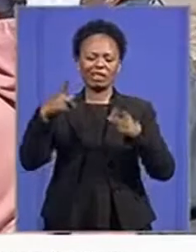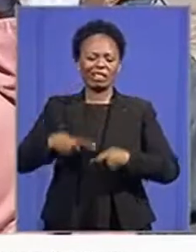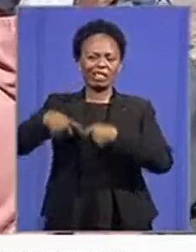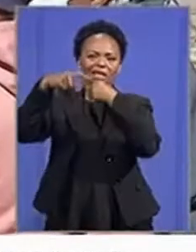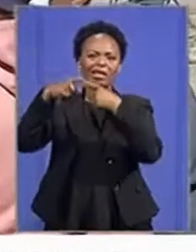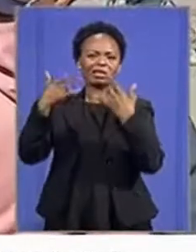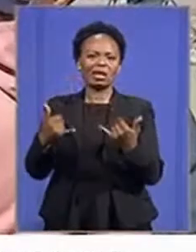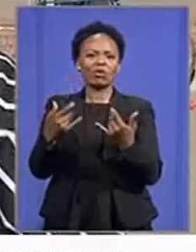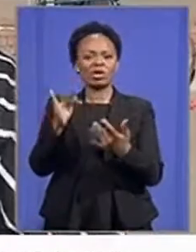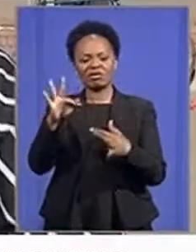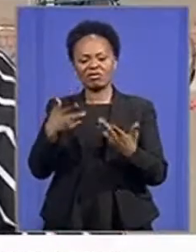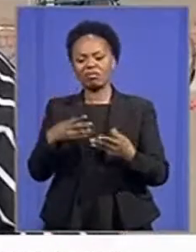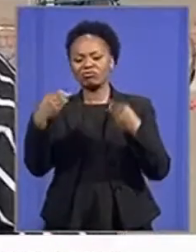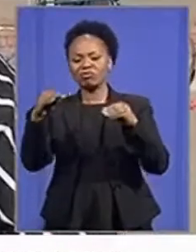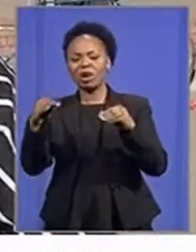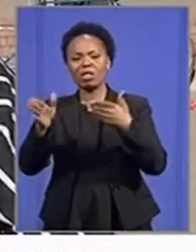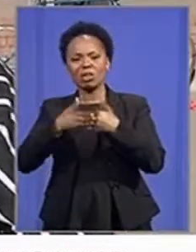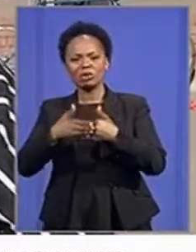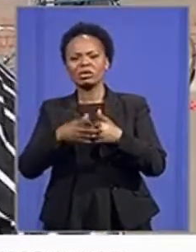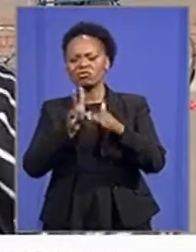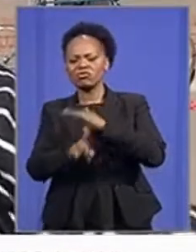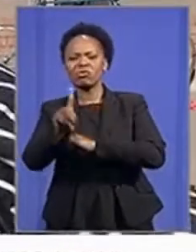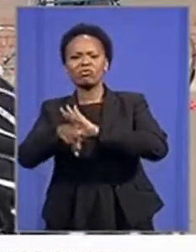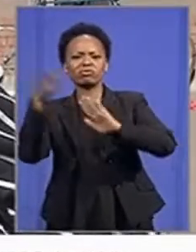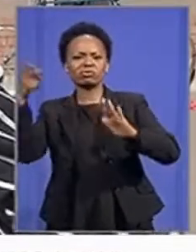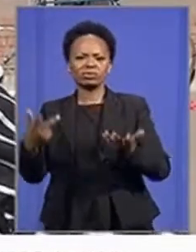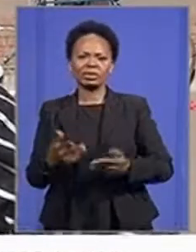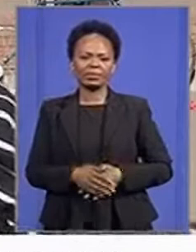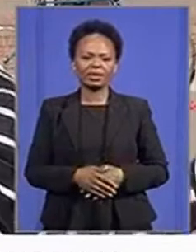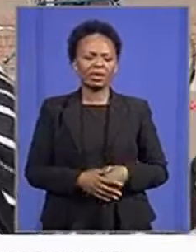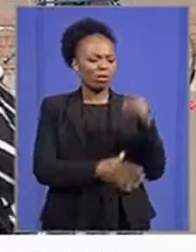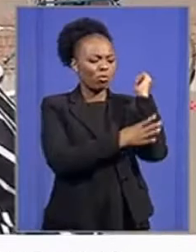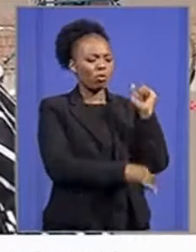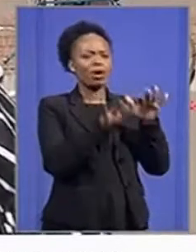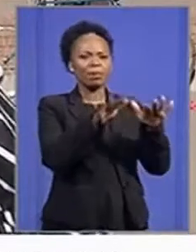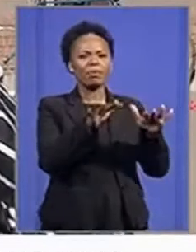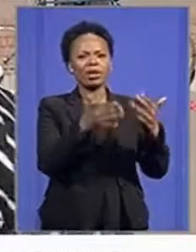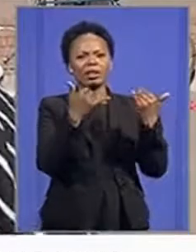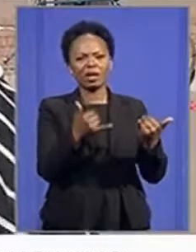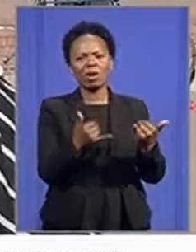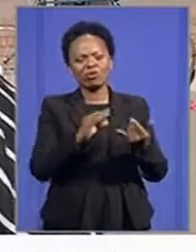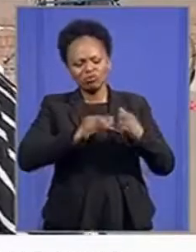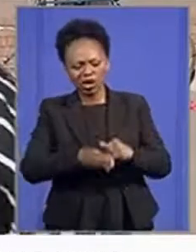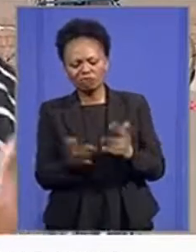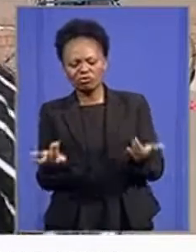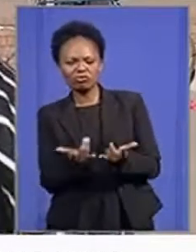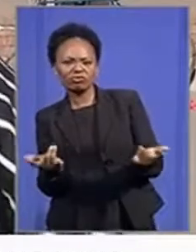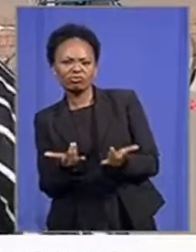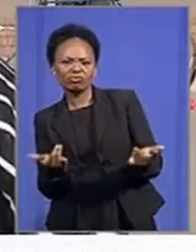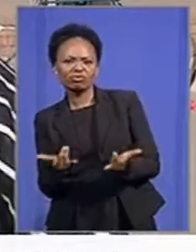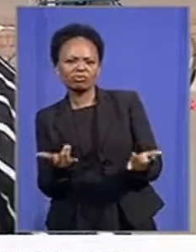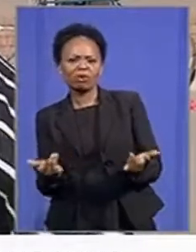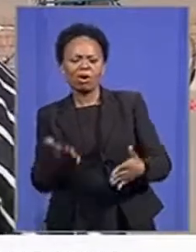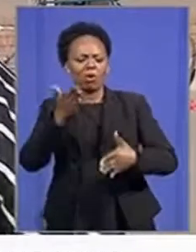tša bosenyi. Ba thubile dishopo tse di re servicang, and then the poor people ba le gore they are the hawkers le bona ba izama mo strateng, they cannot